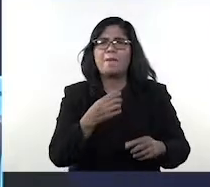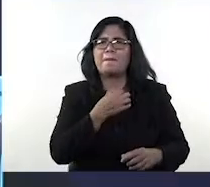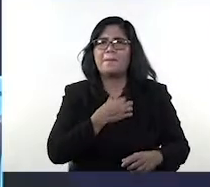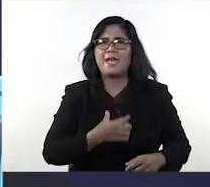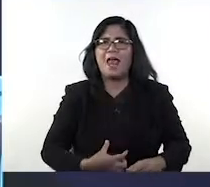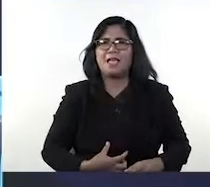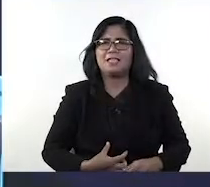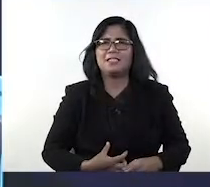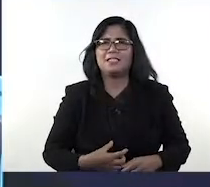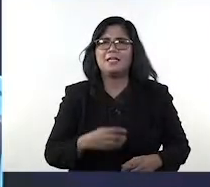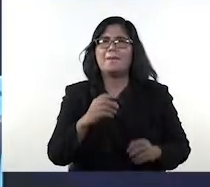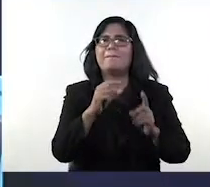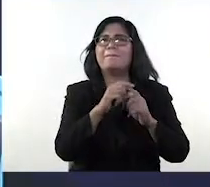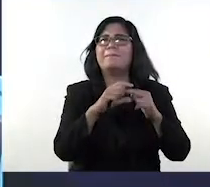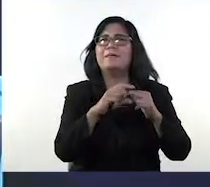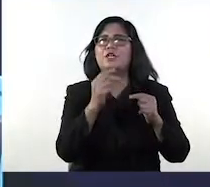Olimpiade